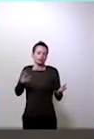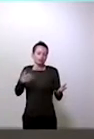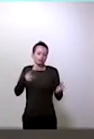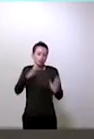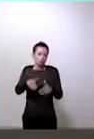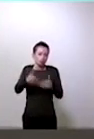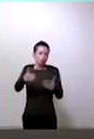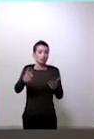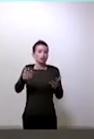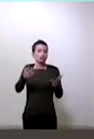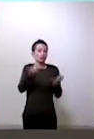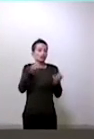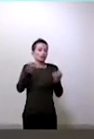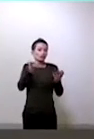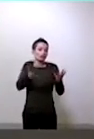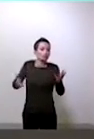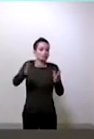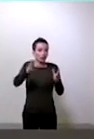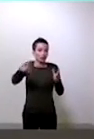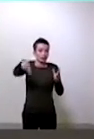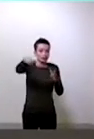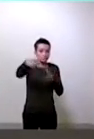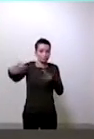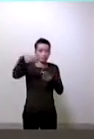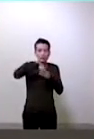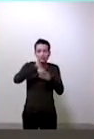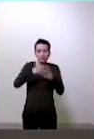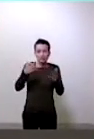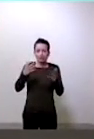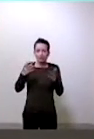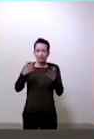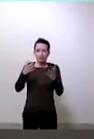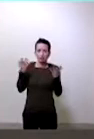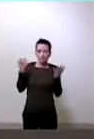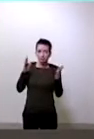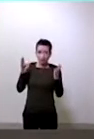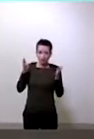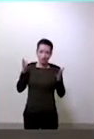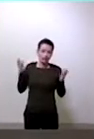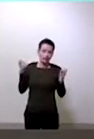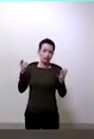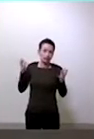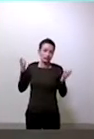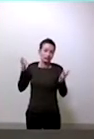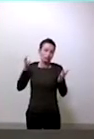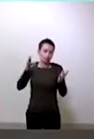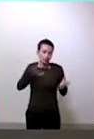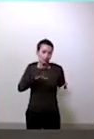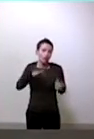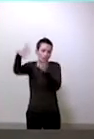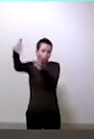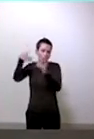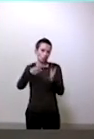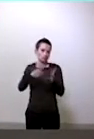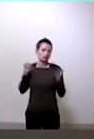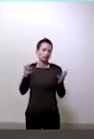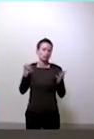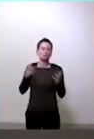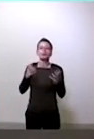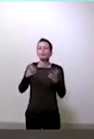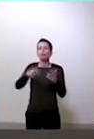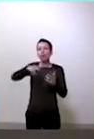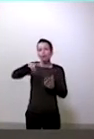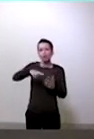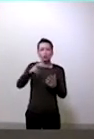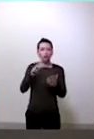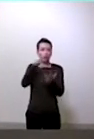peut-être partie, certains d'entre vous, attendent et espèrent de véritables évolutions dans ce domaine. Le logement à Bordeaux, aujourd'hui,